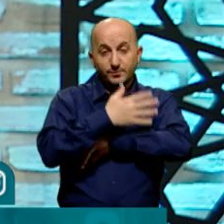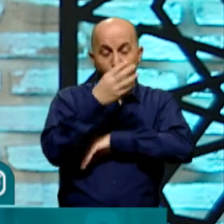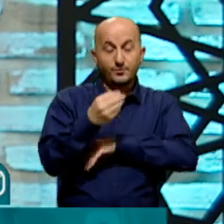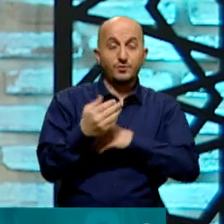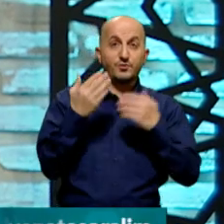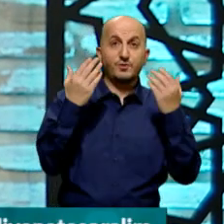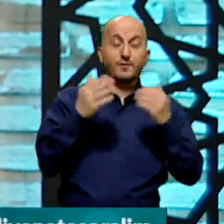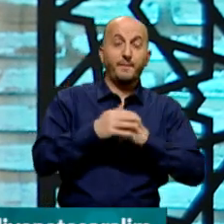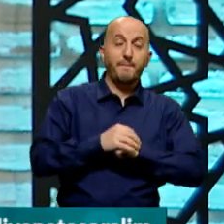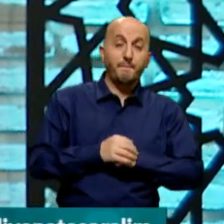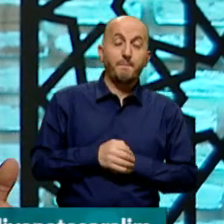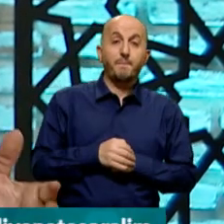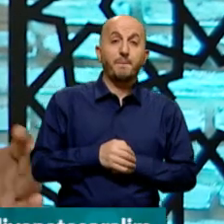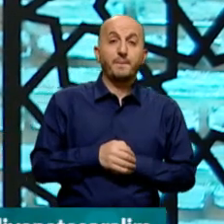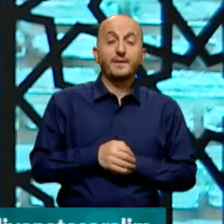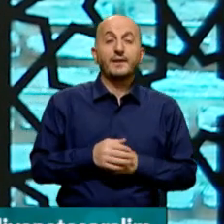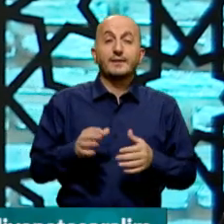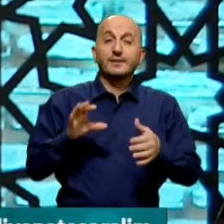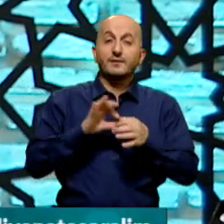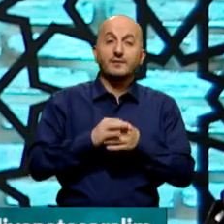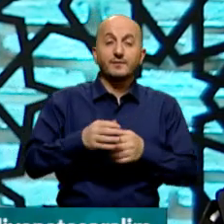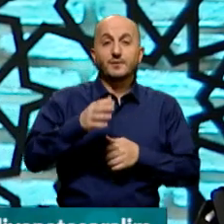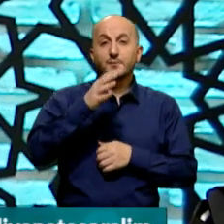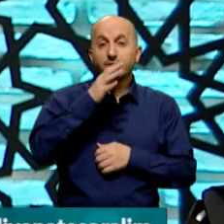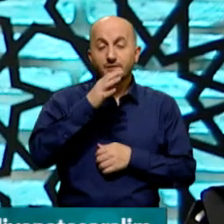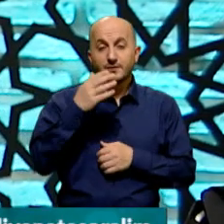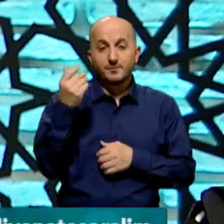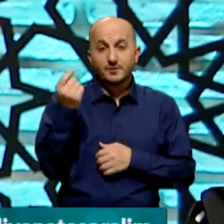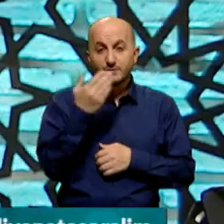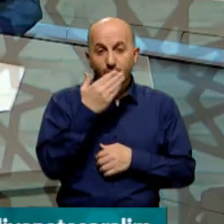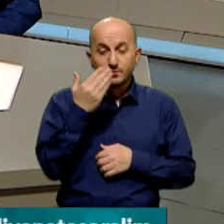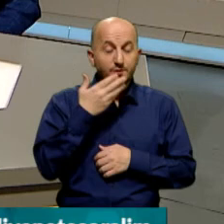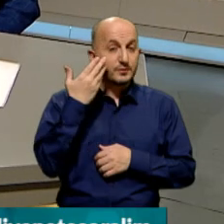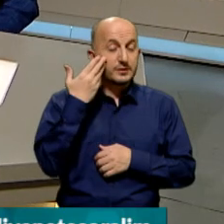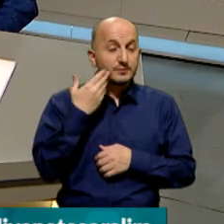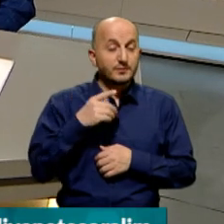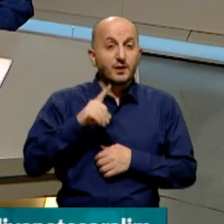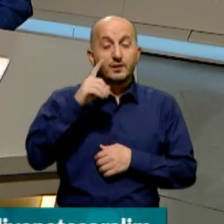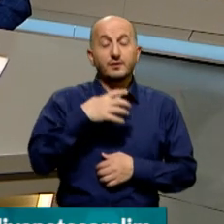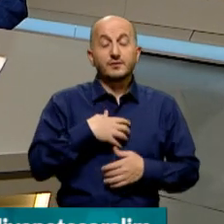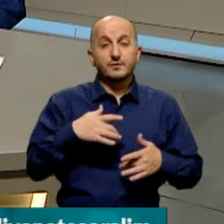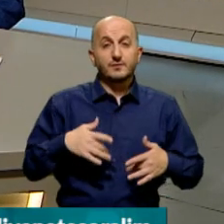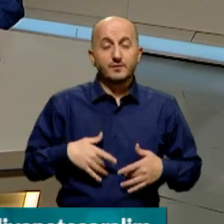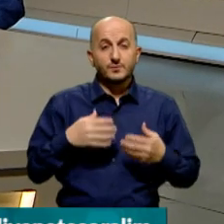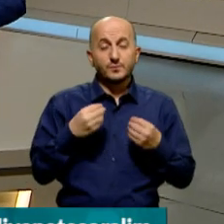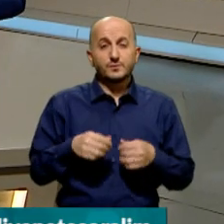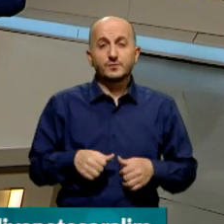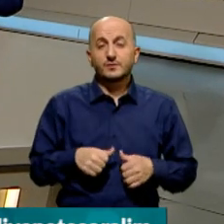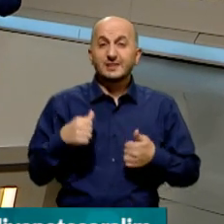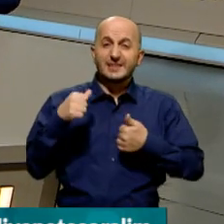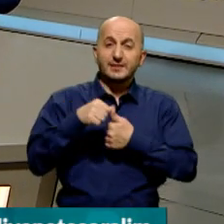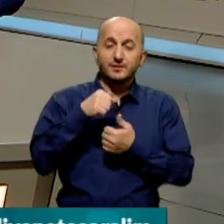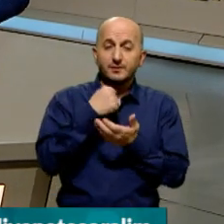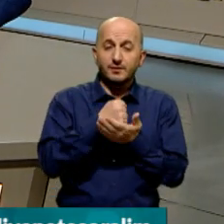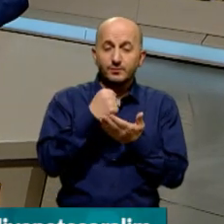inşallah. İlgili ve bilgili, biraz da okumuş bir izleyicimiz. Allah kendisine razı olsun. Amin. Bu nikah meselesiyle alakalı